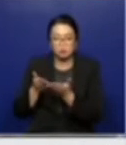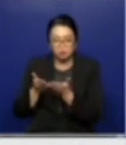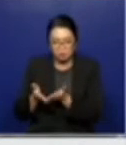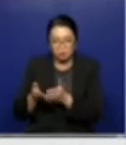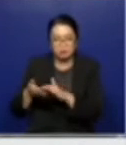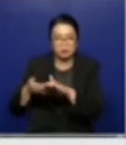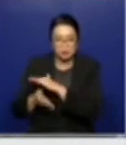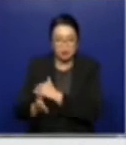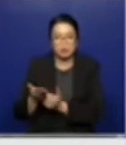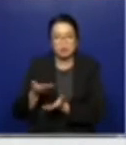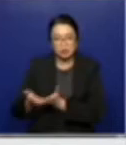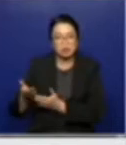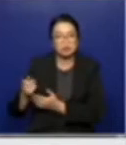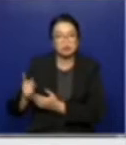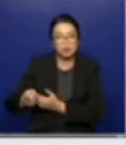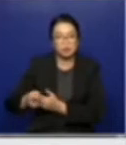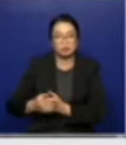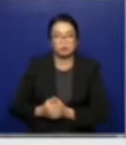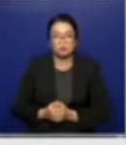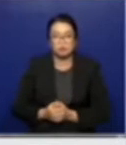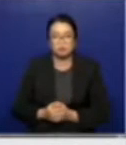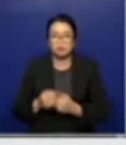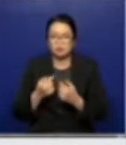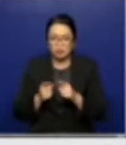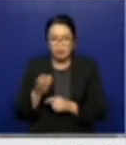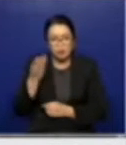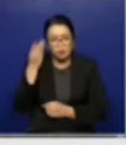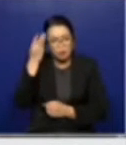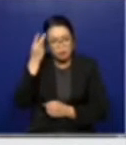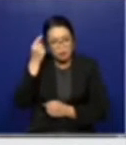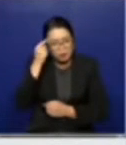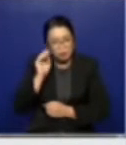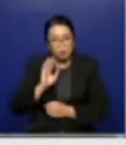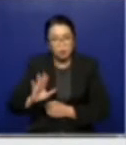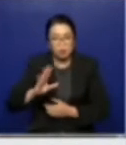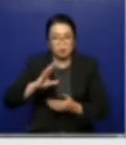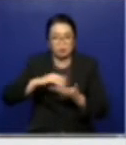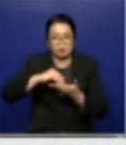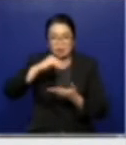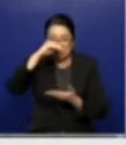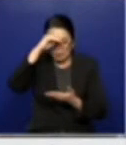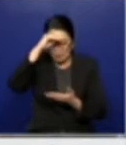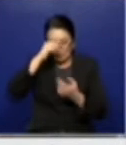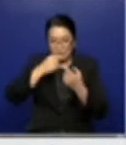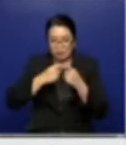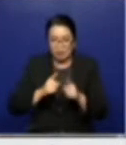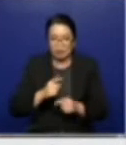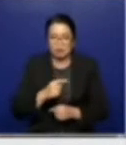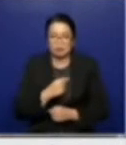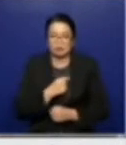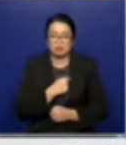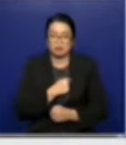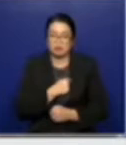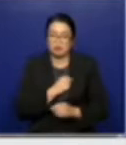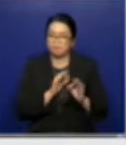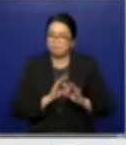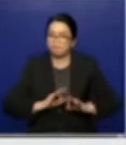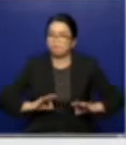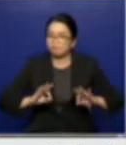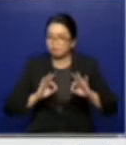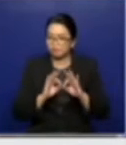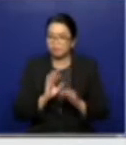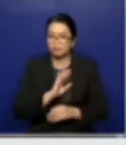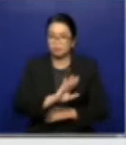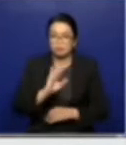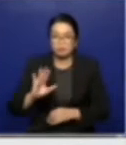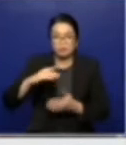ที่เคารพครับนั่นเป็นความเห็นส่วนเล็กๆแต่จิตใจยิ่งใหญ่สำหรับใน